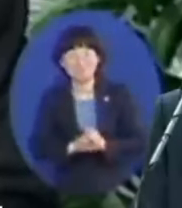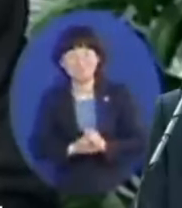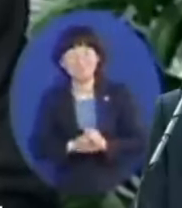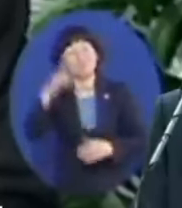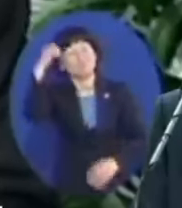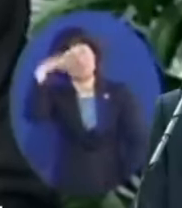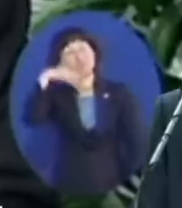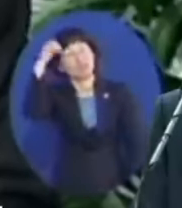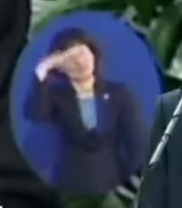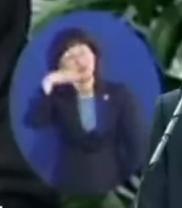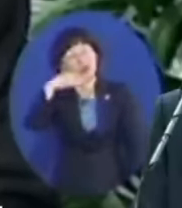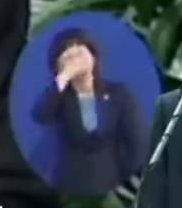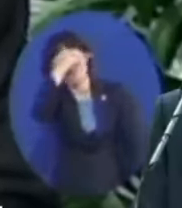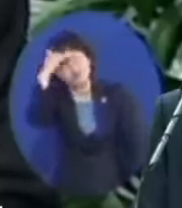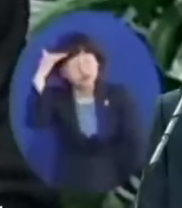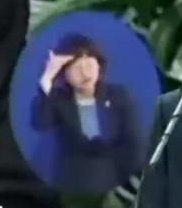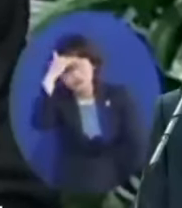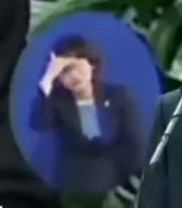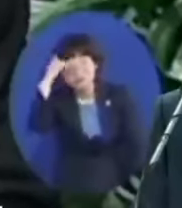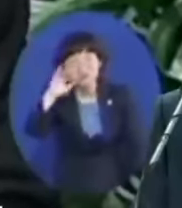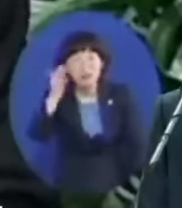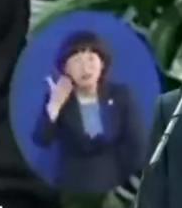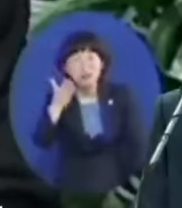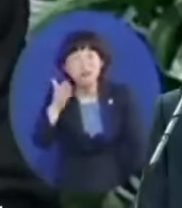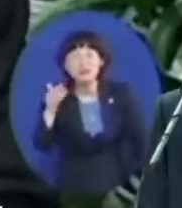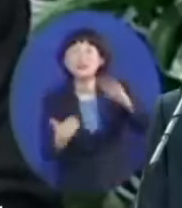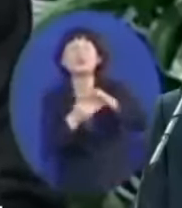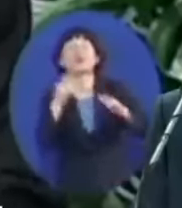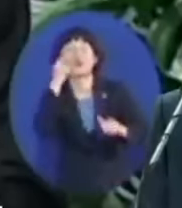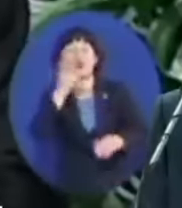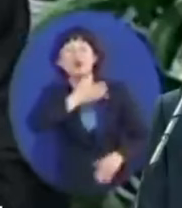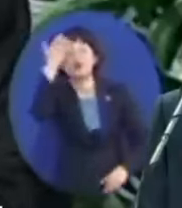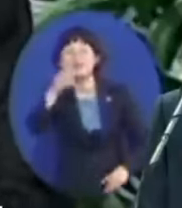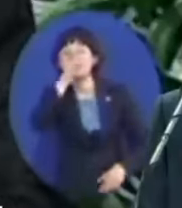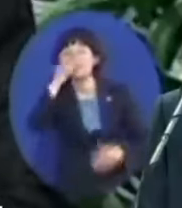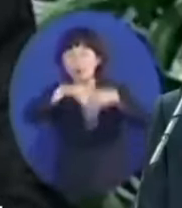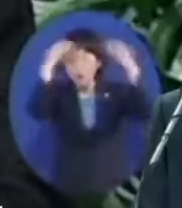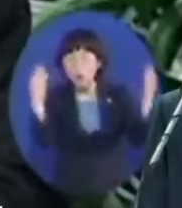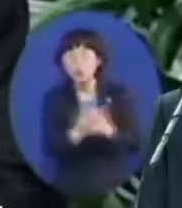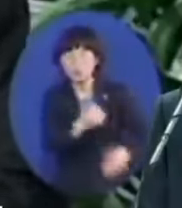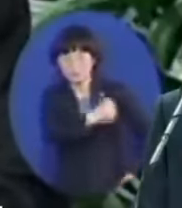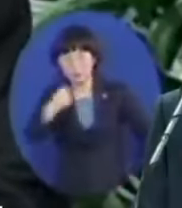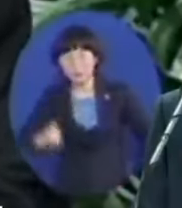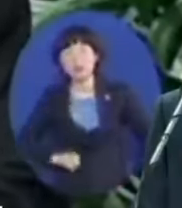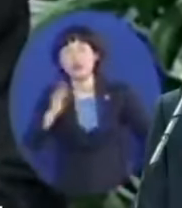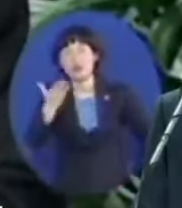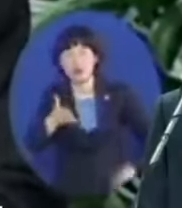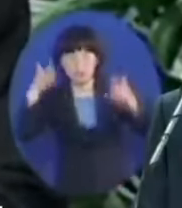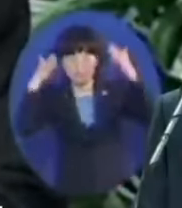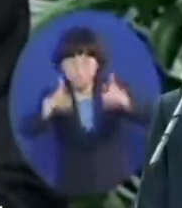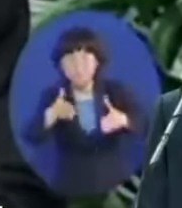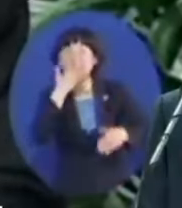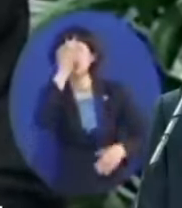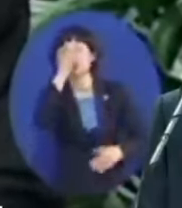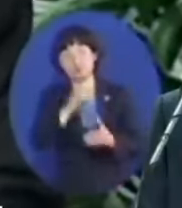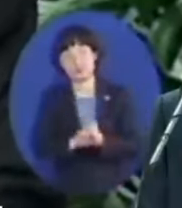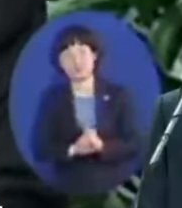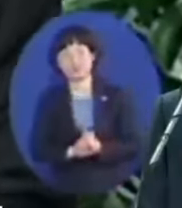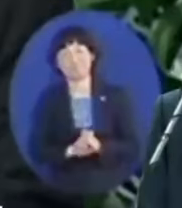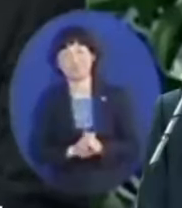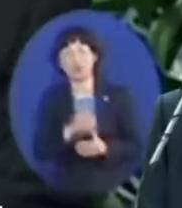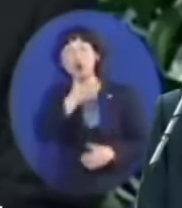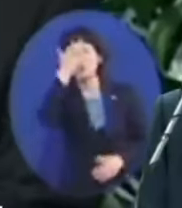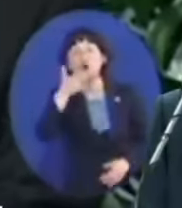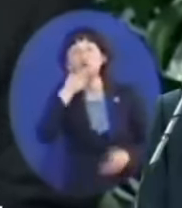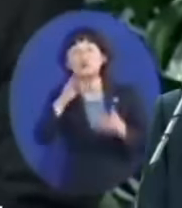산천 구경이나 다니고 하면 아무것도 이루지 못하는 것입니다. 꿈이 있으면 모든 것을 희생하고 그게 집중적으로 일할 수가 있는 것입니다. 그리고